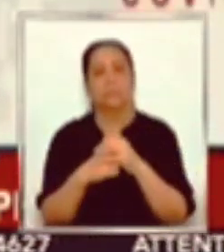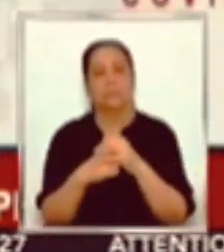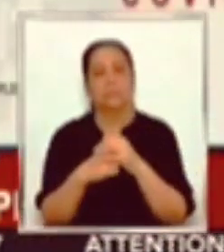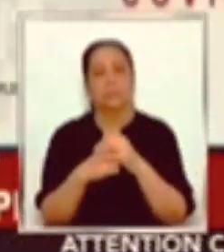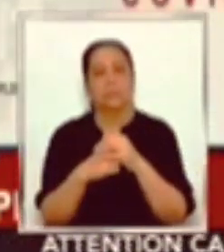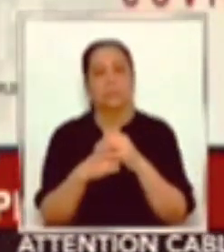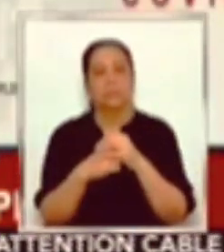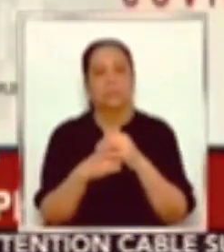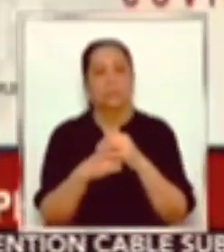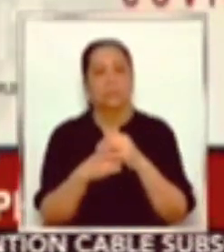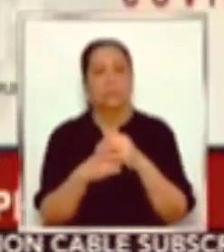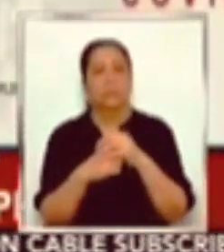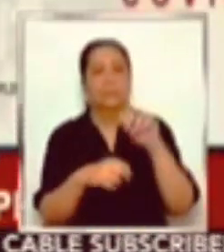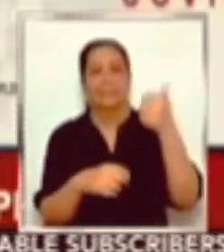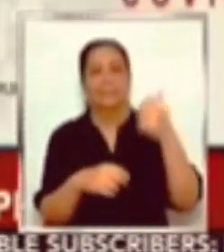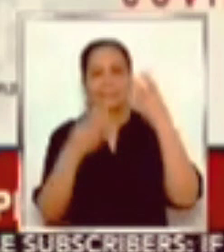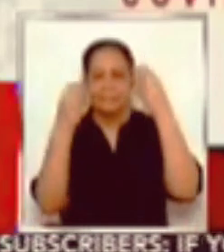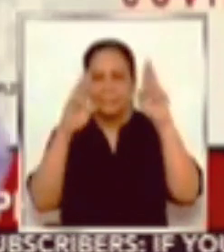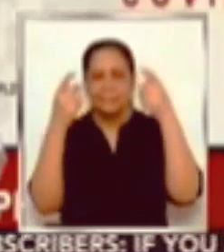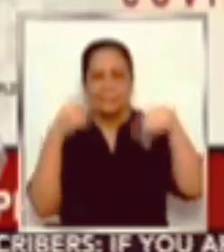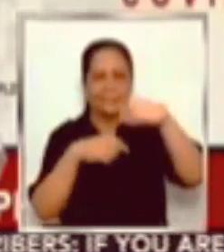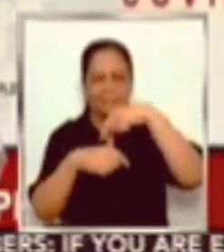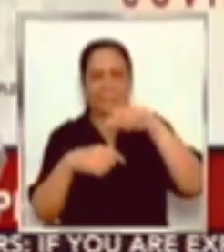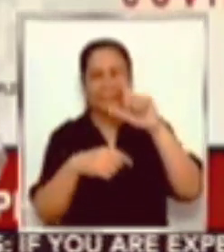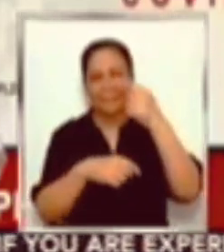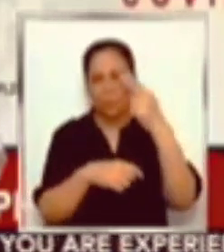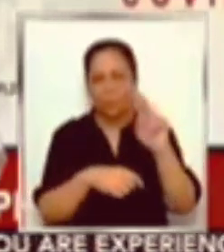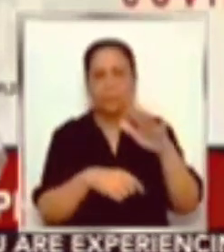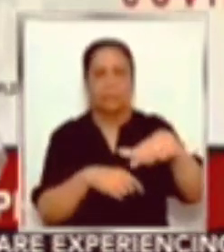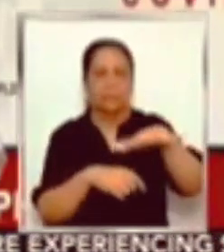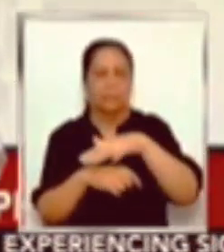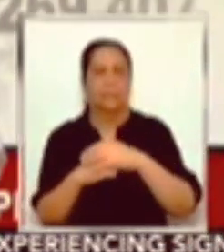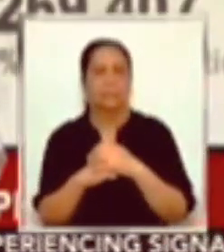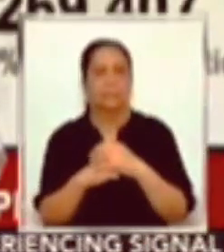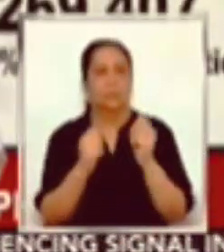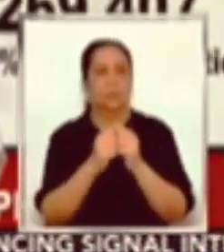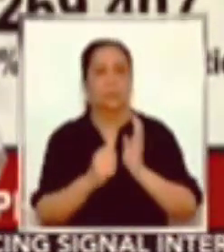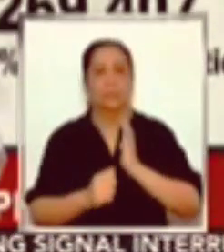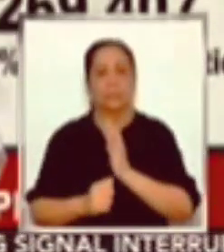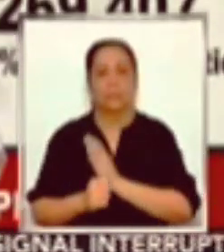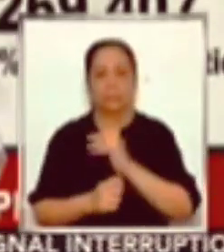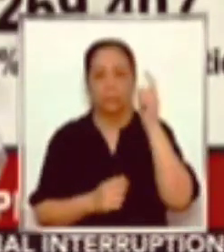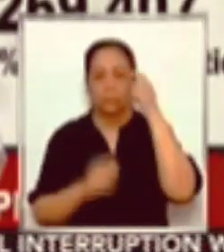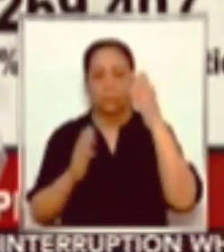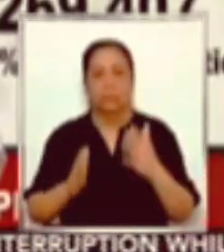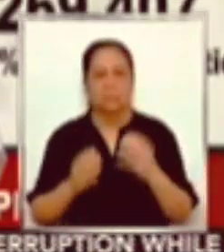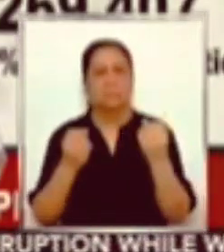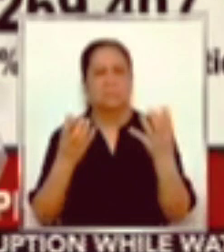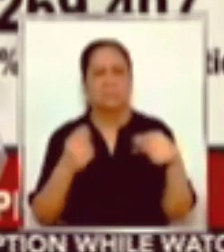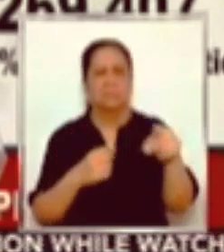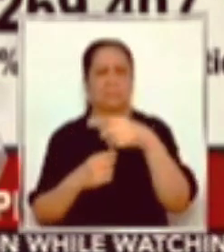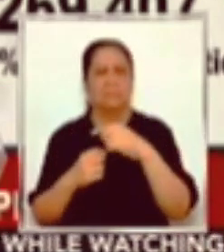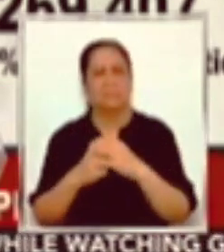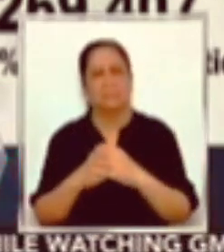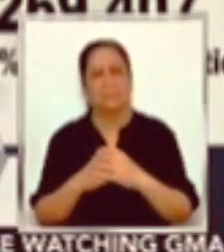of locally elected officials, no? With the Board of Governors, marami po sa kanila